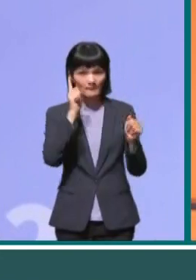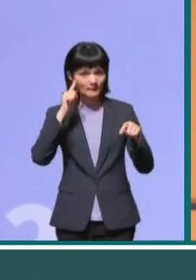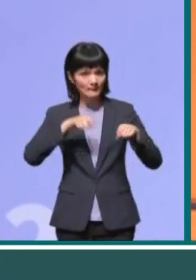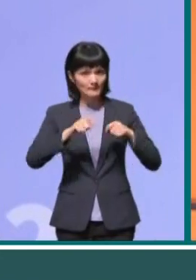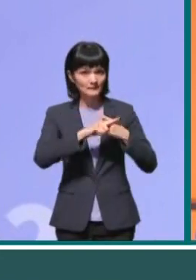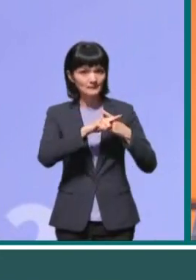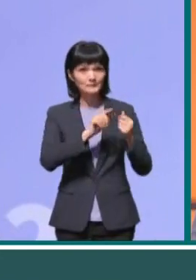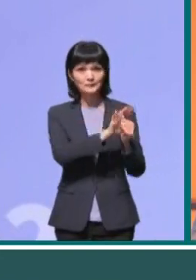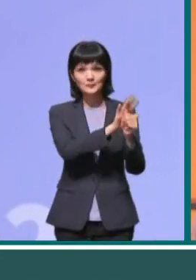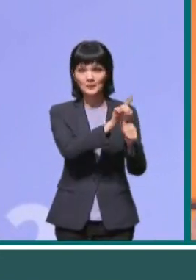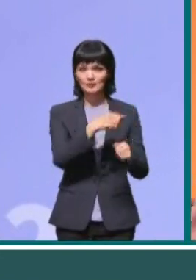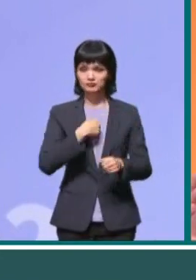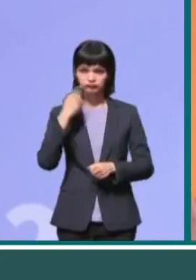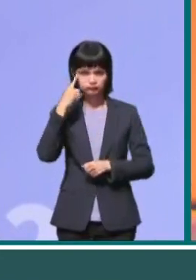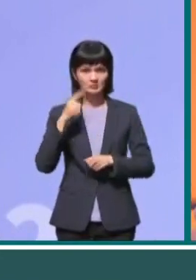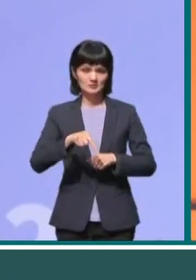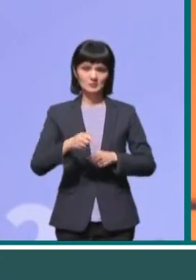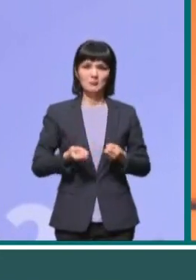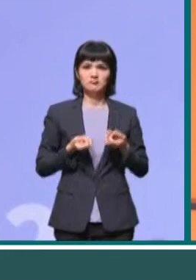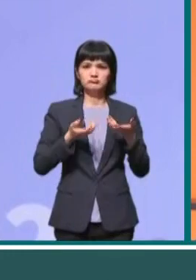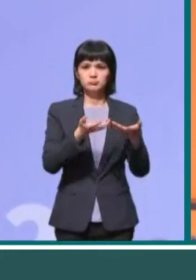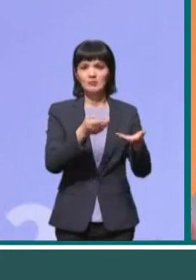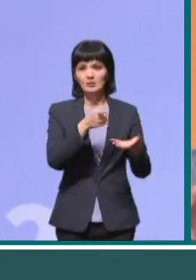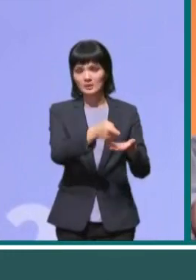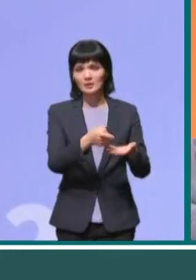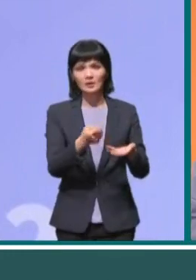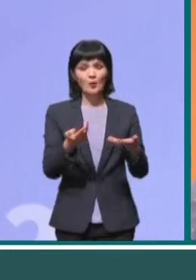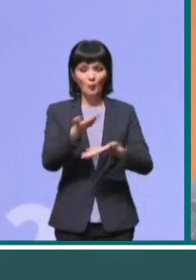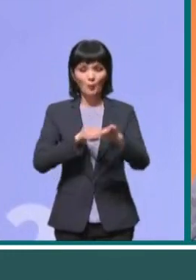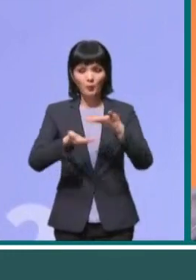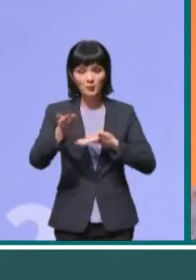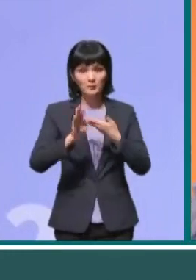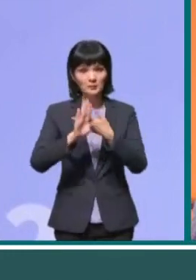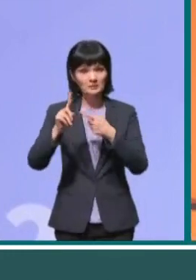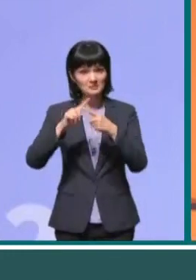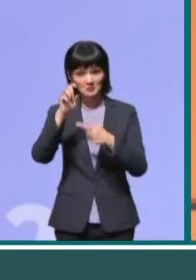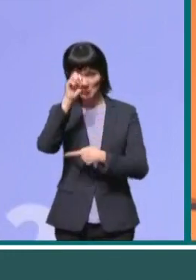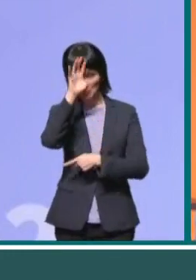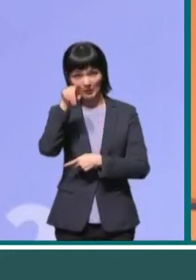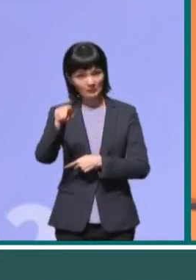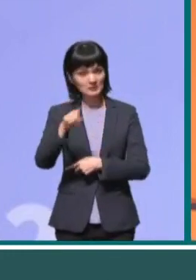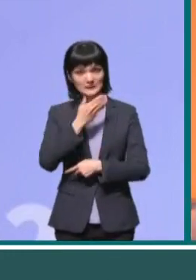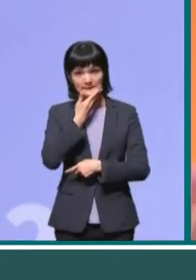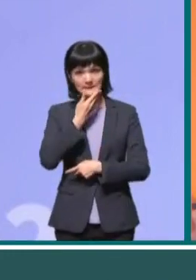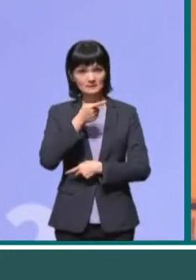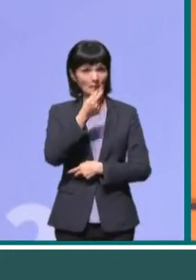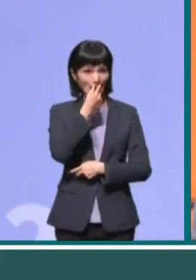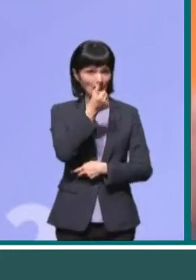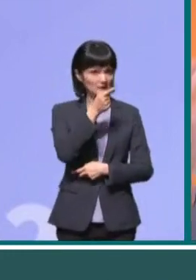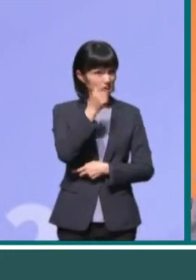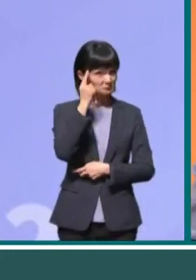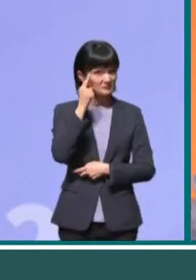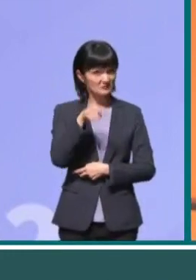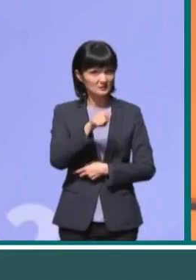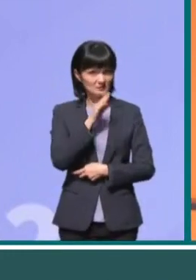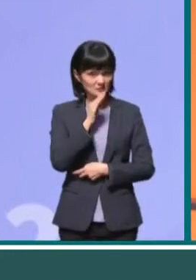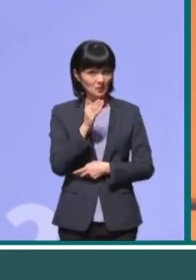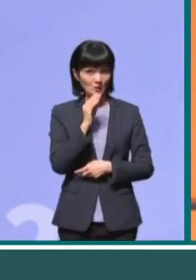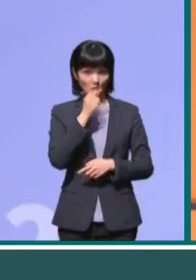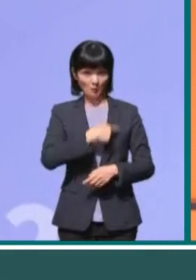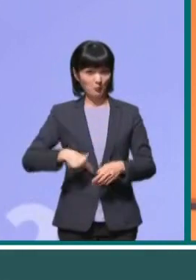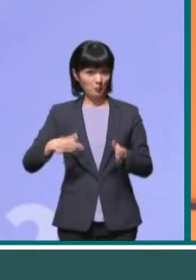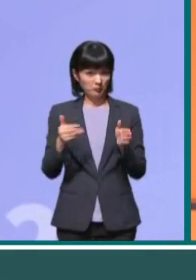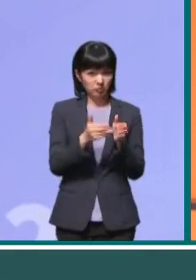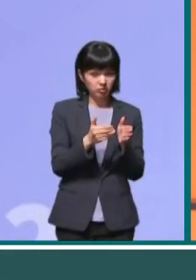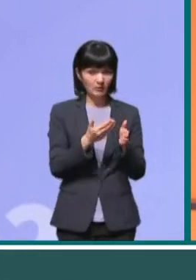这事情讲。结果他说，哦，我们这个电动公车要去装这个防充电桩还什么什么，哎，电动公车是一个耗电的措